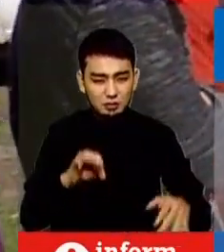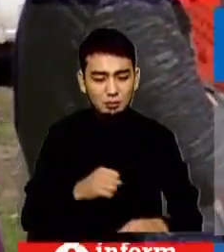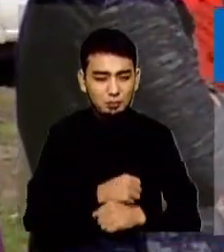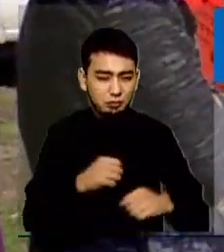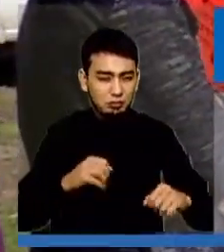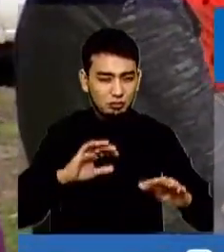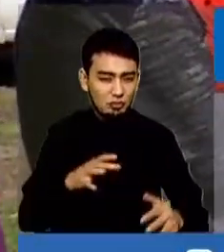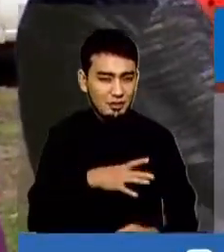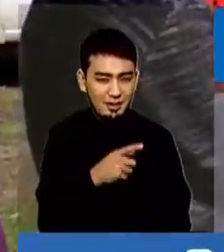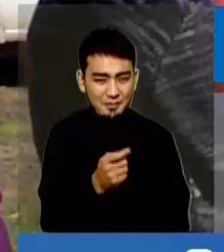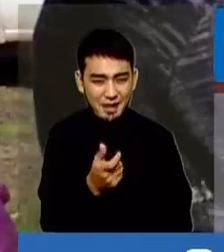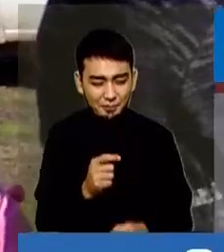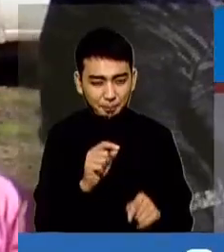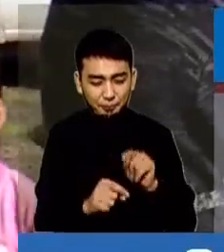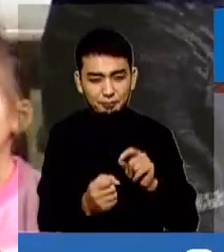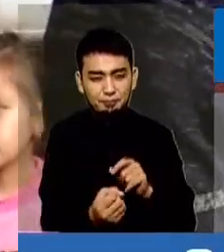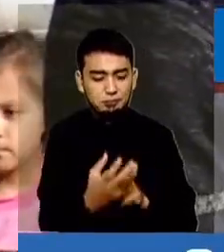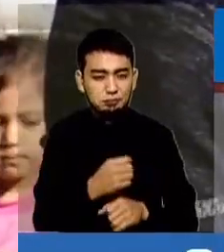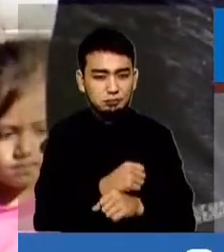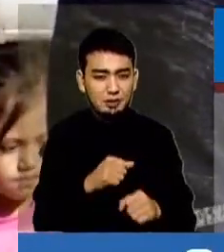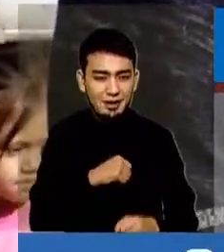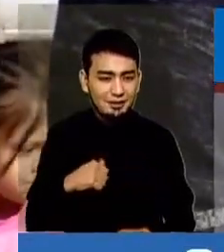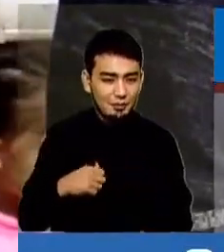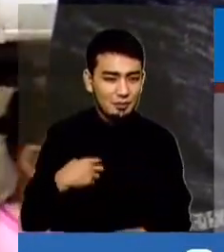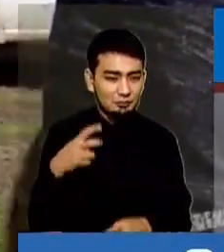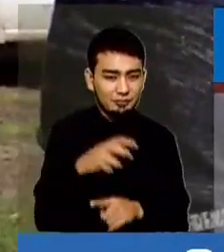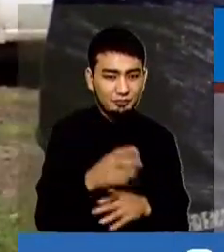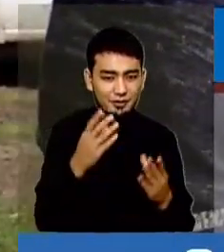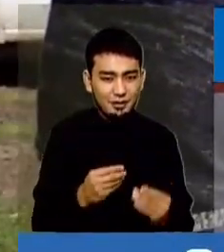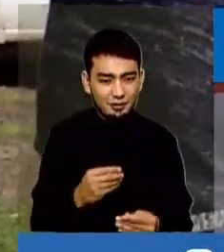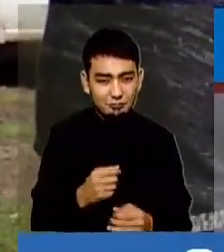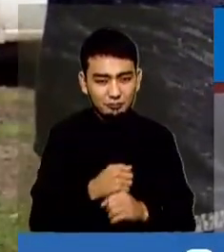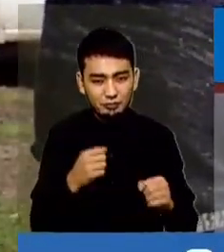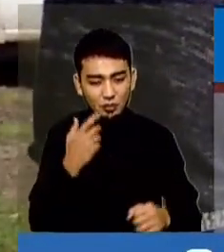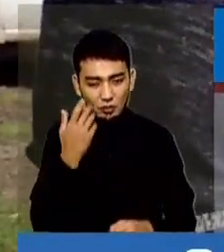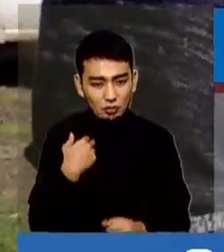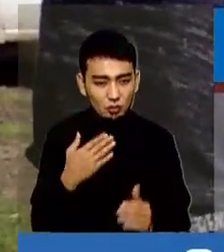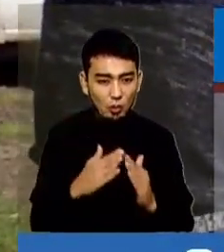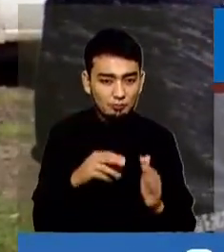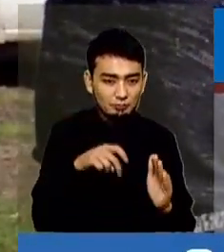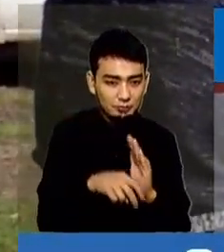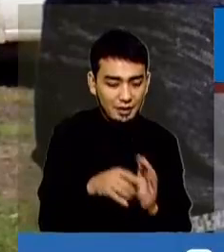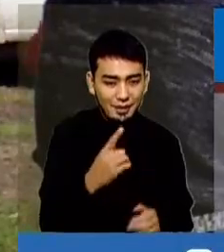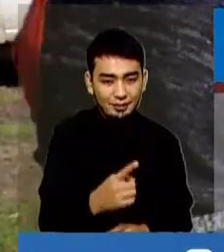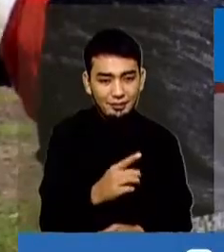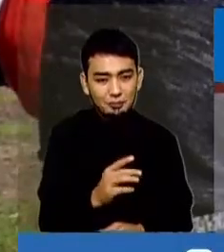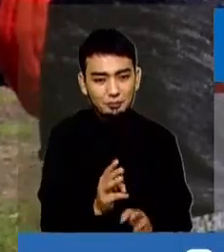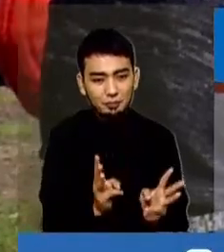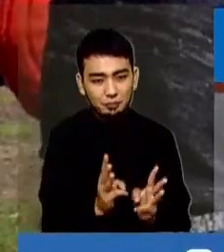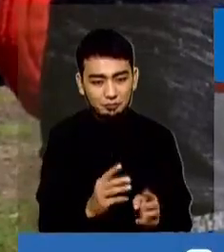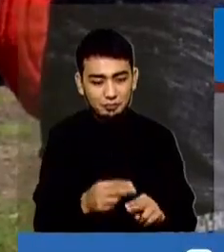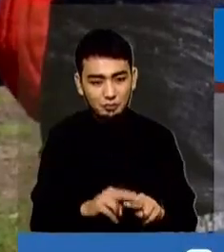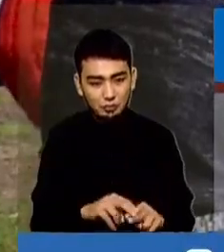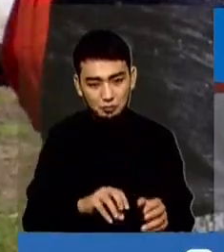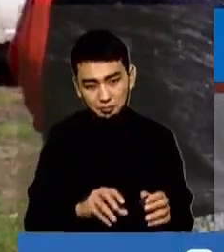Там даже маленькой искорки хватает. Я сам приехал в день взрыва, и когда зашел домой, увидел, что одна камфорка была включена.